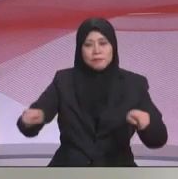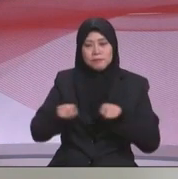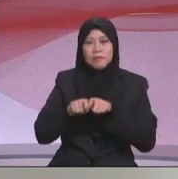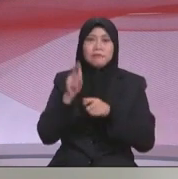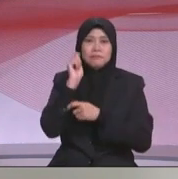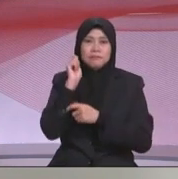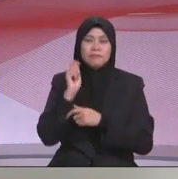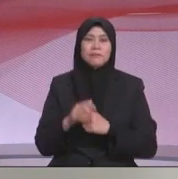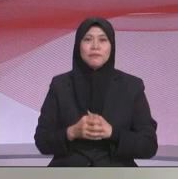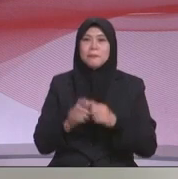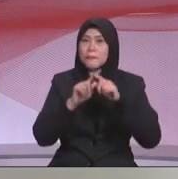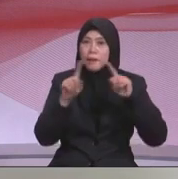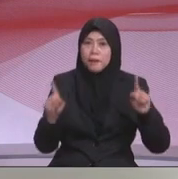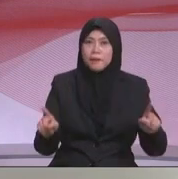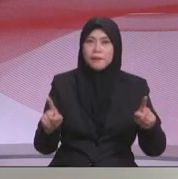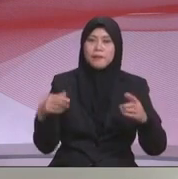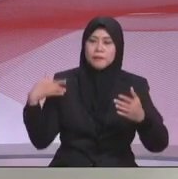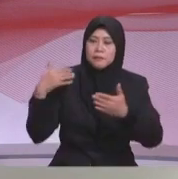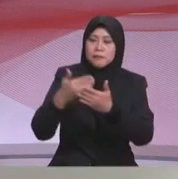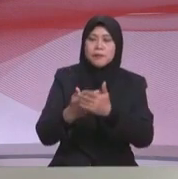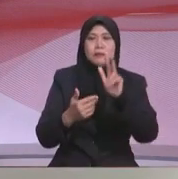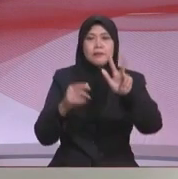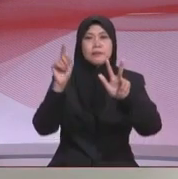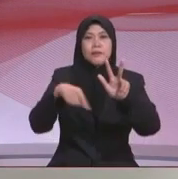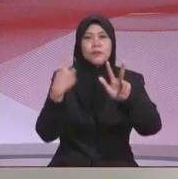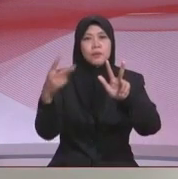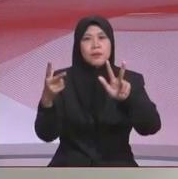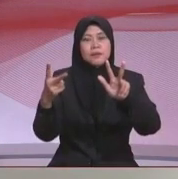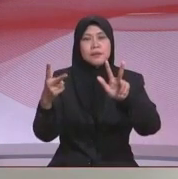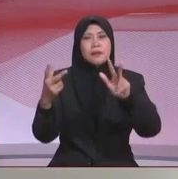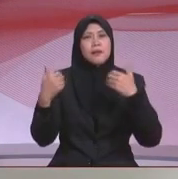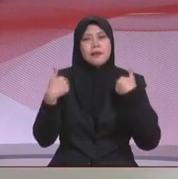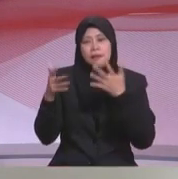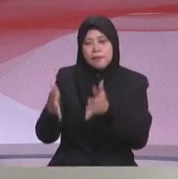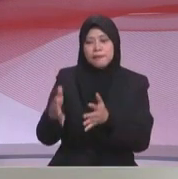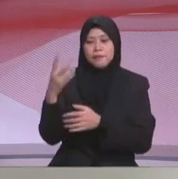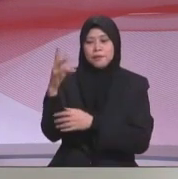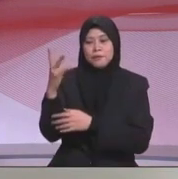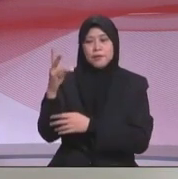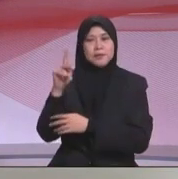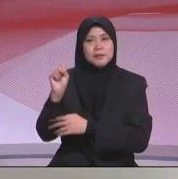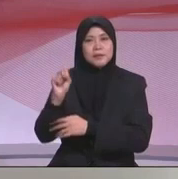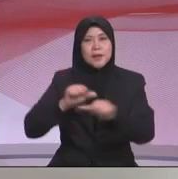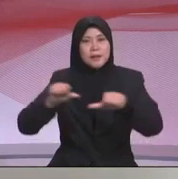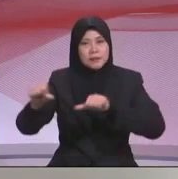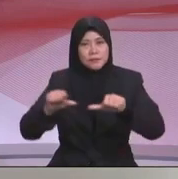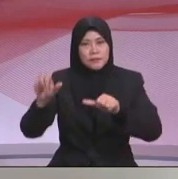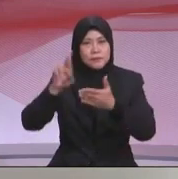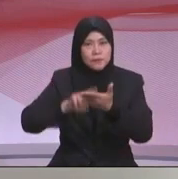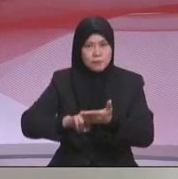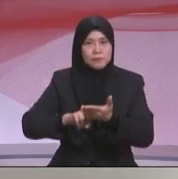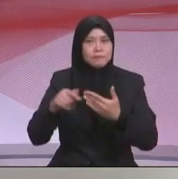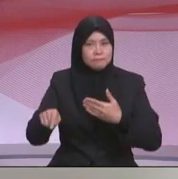ini. Walaubagaimanapun, sehingga 3 Disember, hanya tinggal baki 17 kes aktif yang